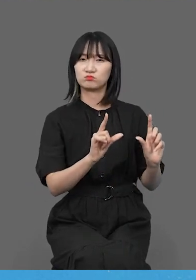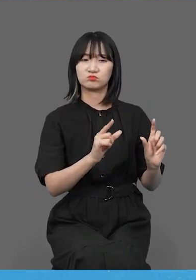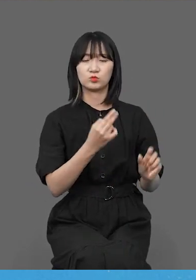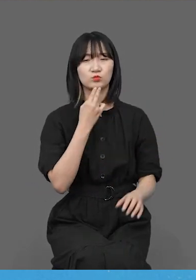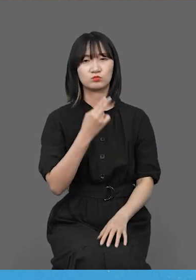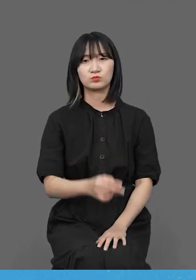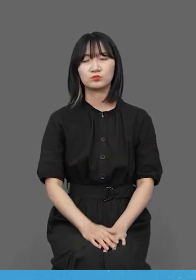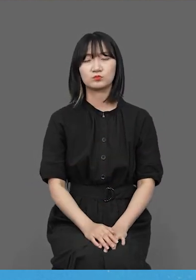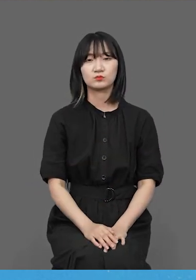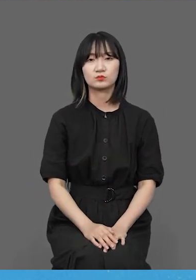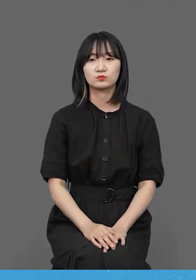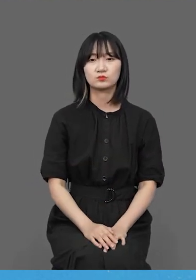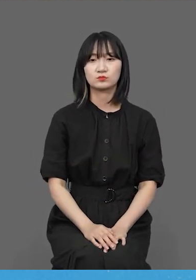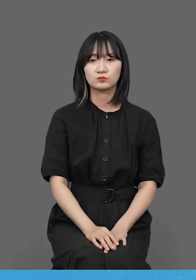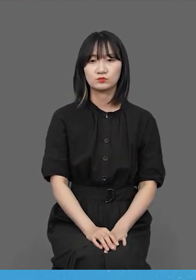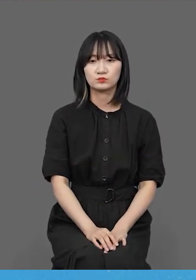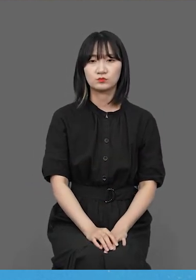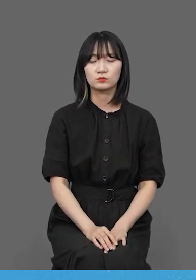없습니다.